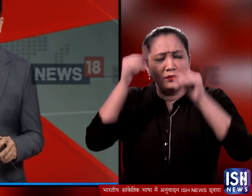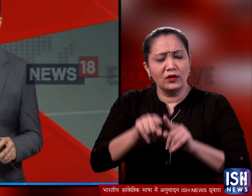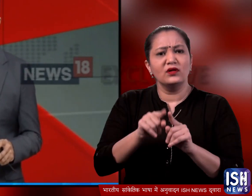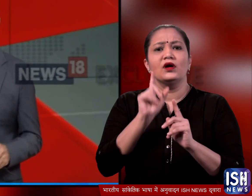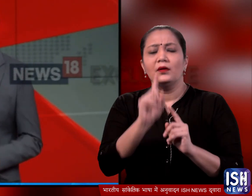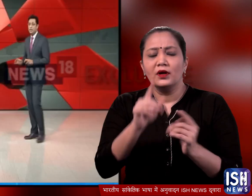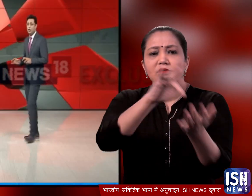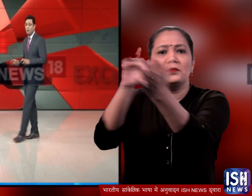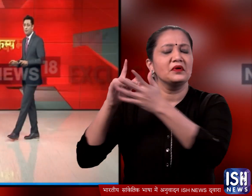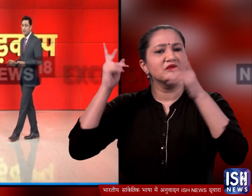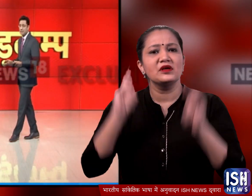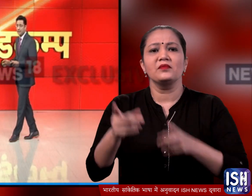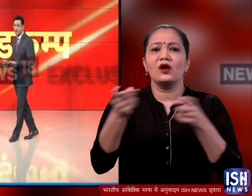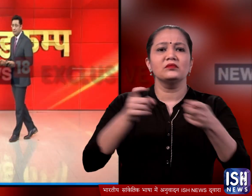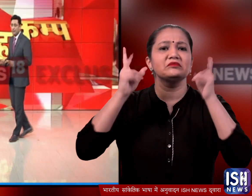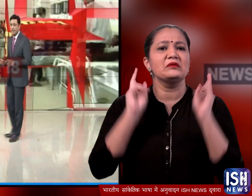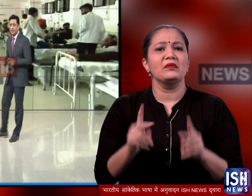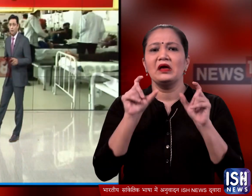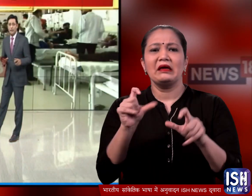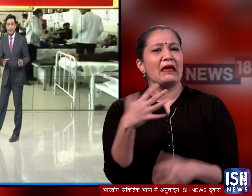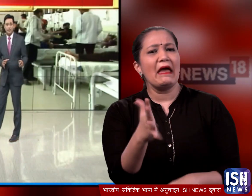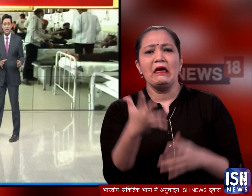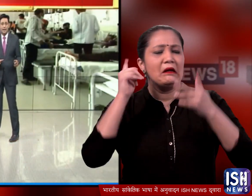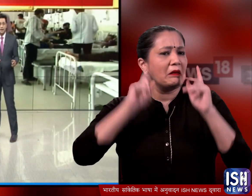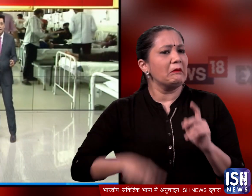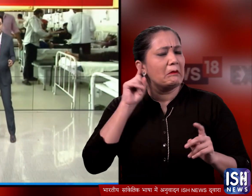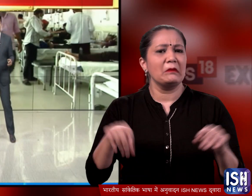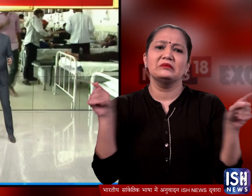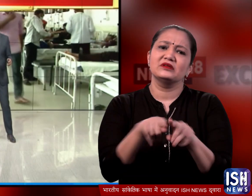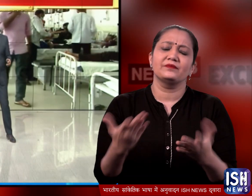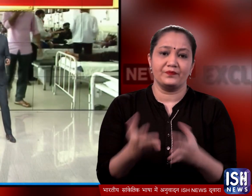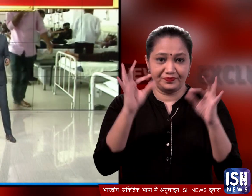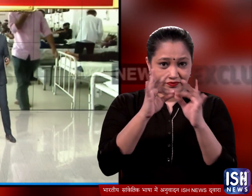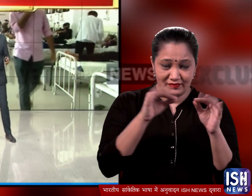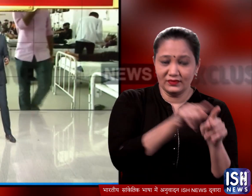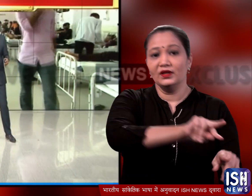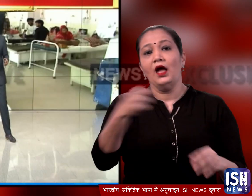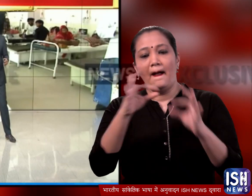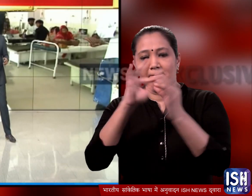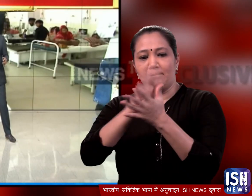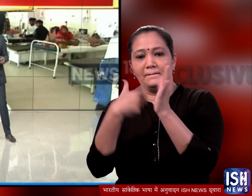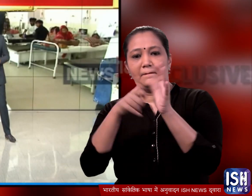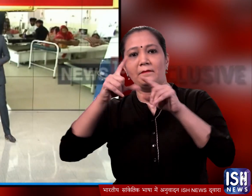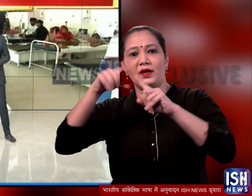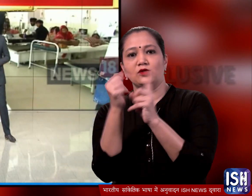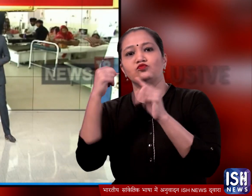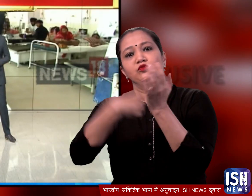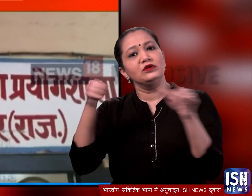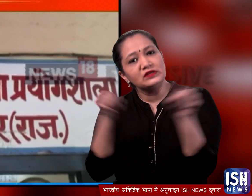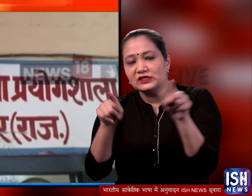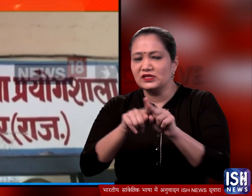मरीजों के बावजूद कई जगहों पर प्रशासन की लापरवाही कम होने का नाम नहीं ले रही। बाड़मेर की ही तरह भरतपुर में भी डेंगू का प्रकोप